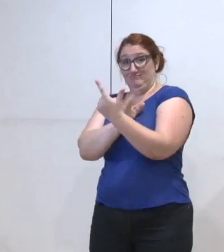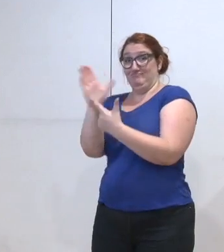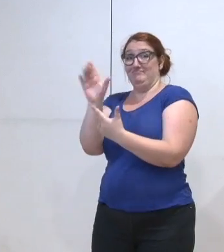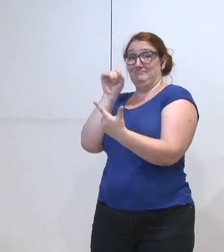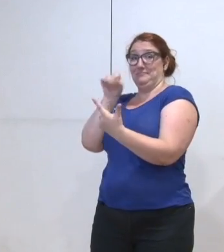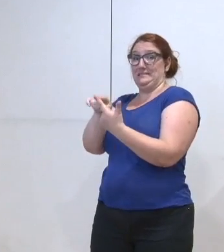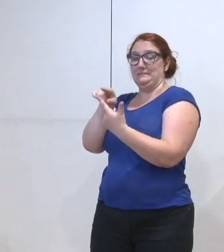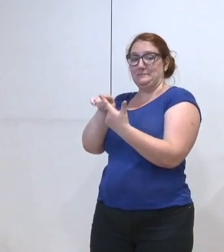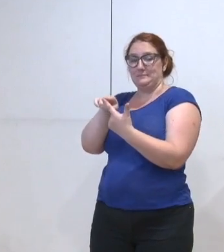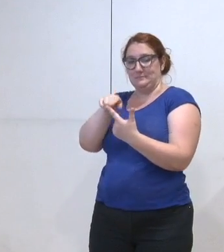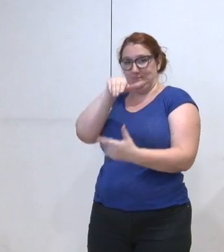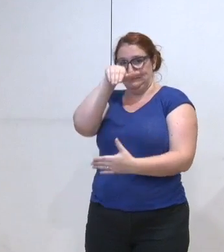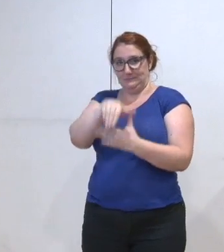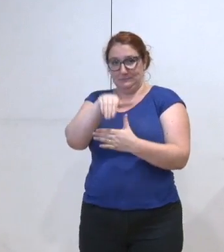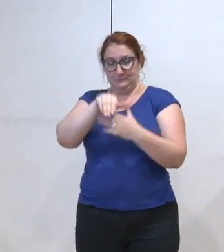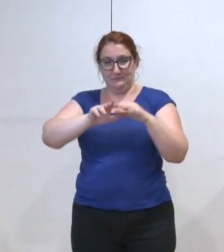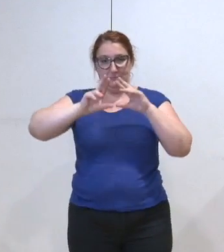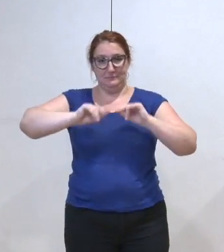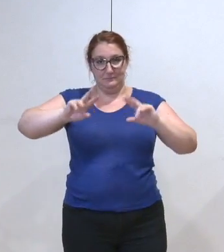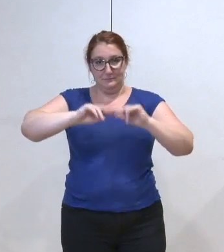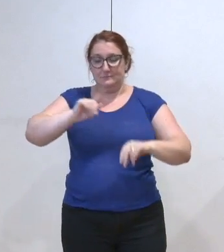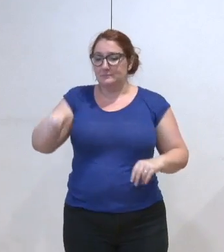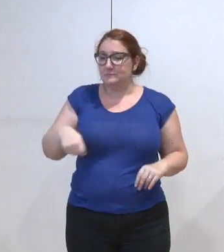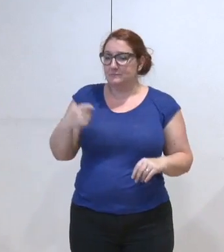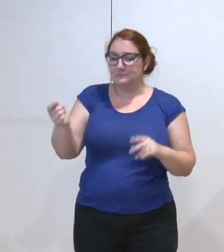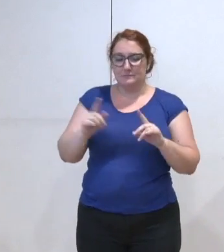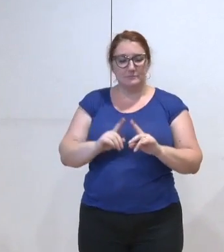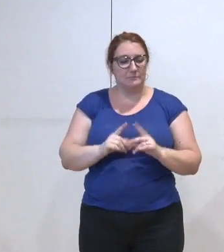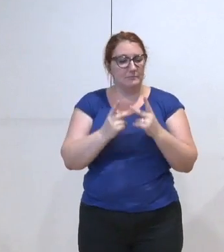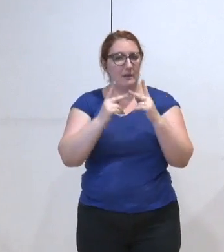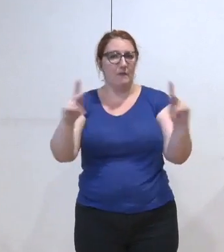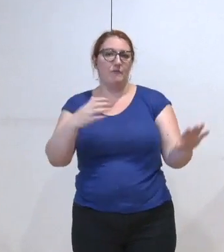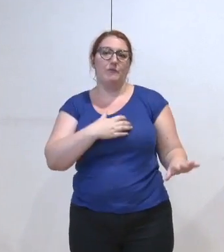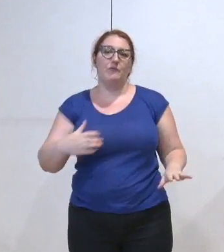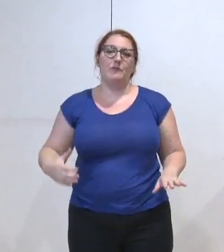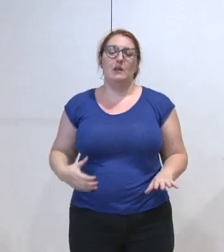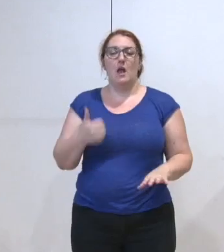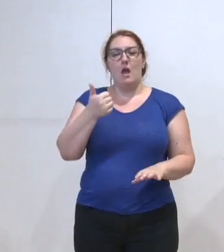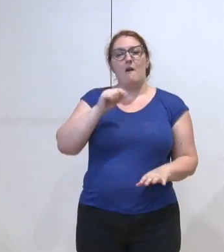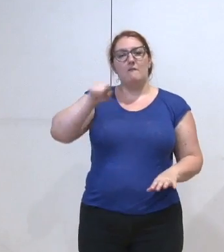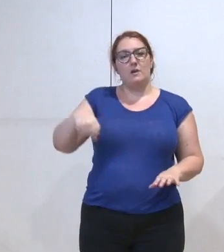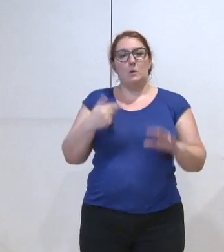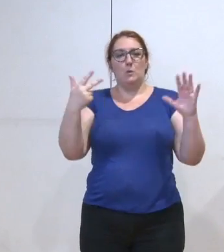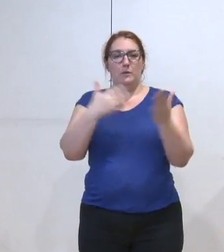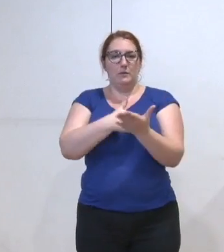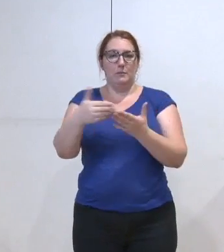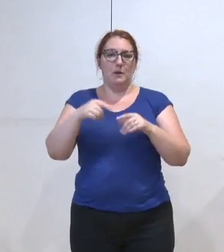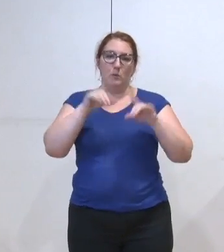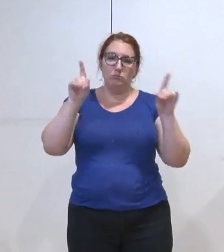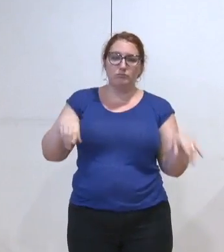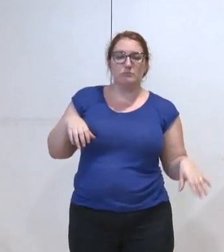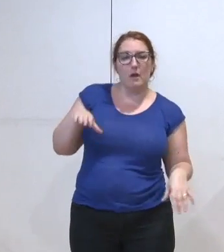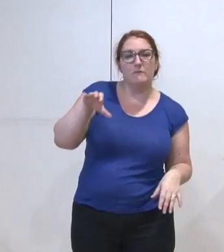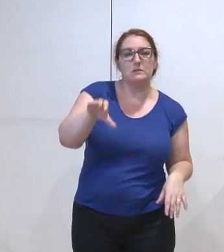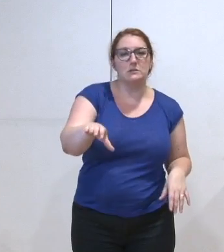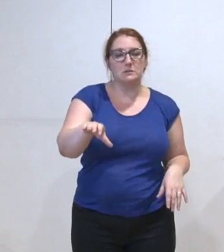bien sûr un budget de la ville à hauteur d'union8 aujourd'hui d'investissement sur cette question et